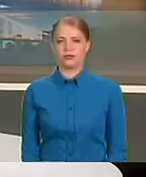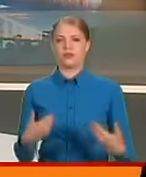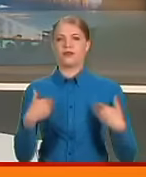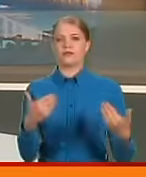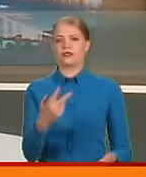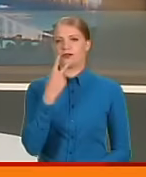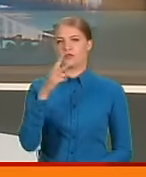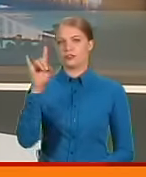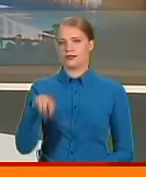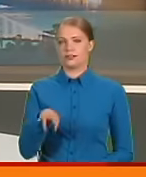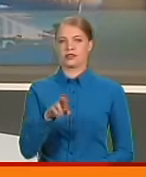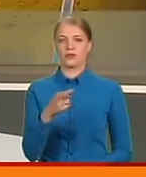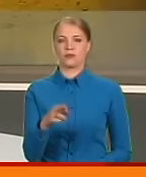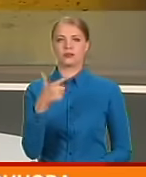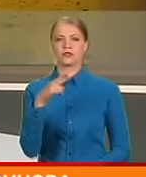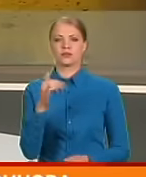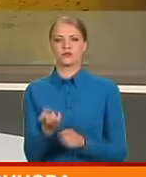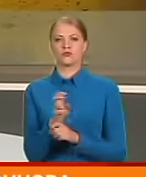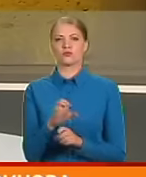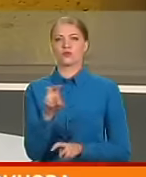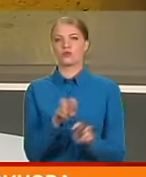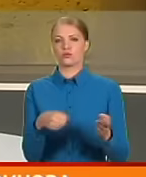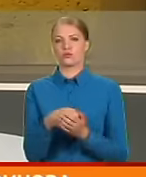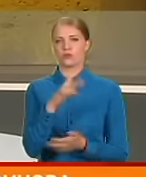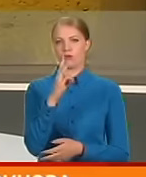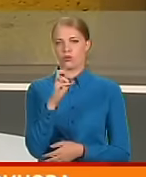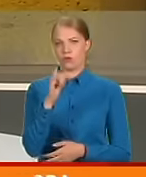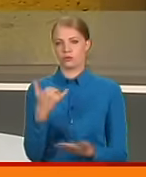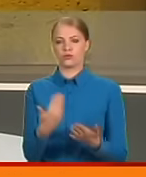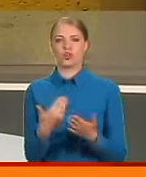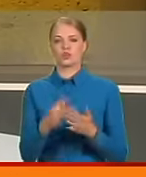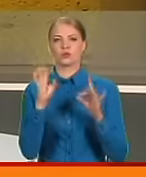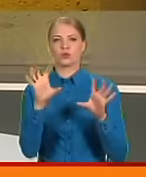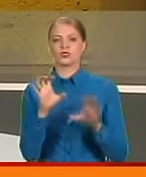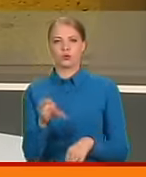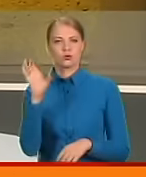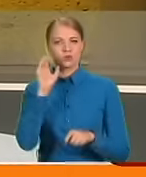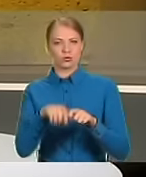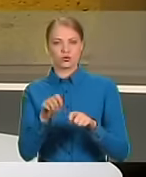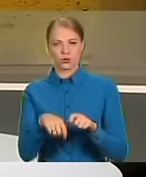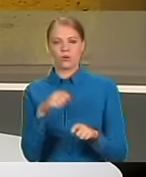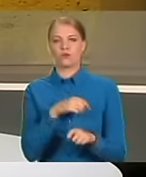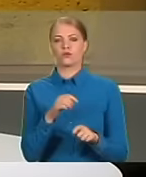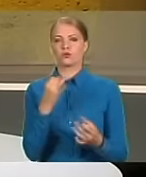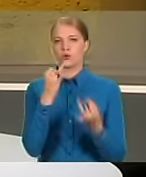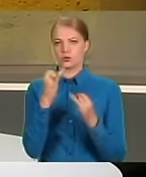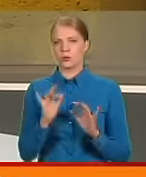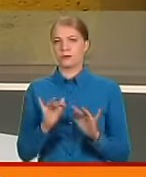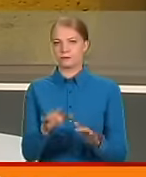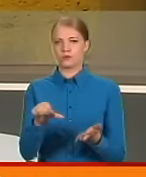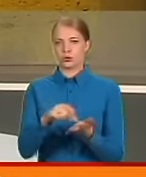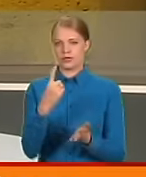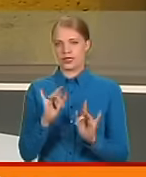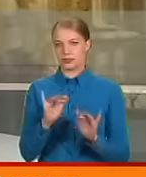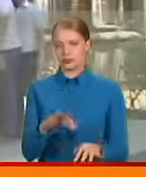Вітаю, ви дивитеся «Вікна п'ятниці». ГПУ прийшла з обшуком до НАБУ. Там начебто незаконно прослуховують розмови фігурантів однієї зі